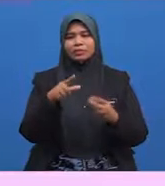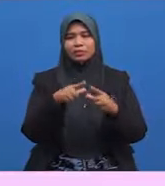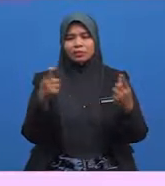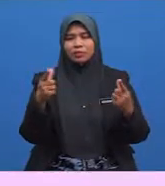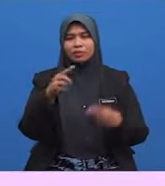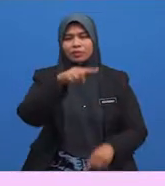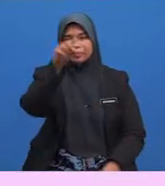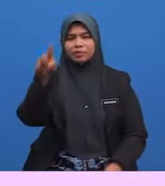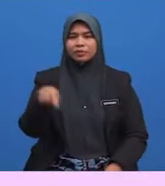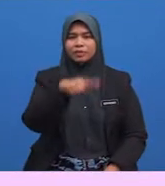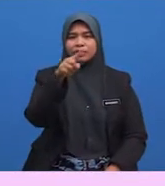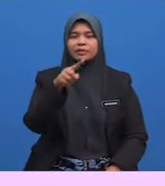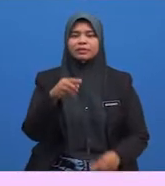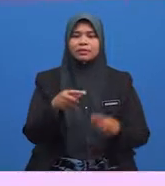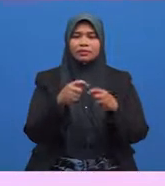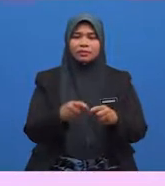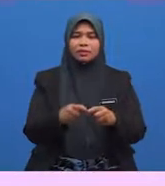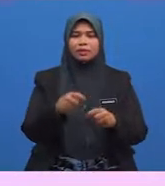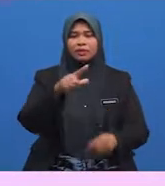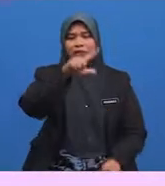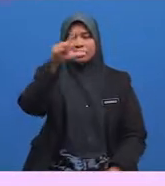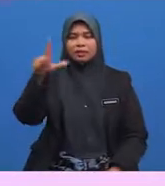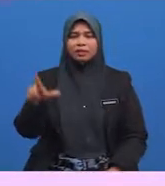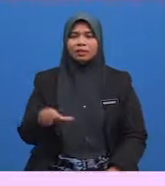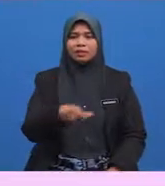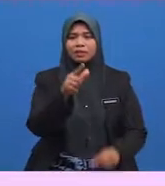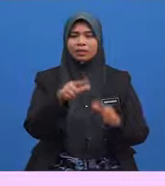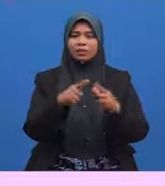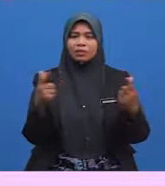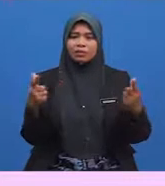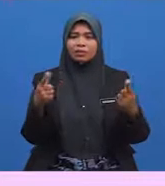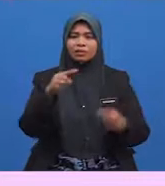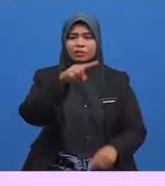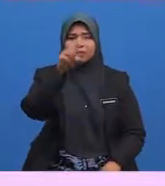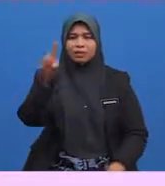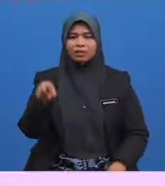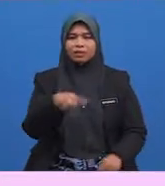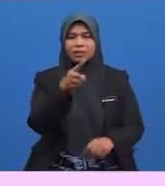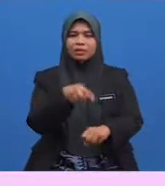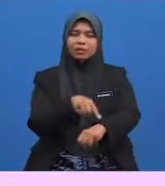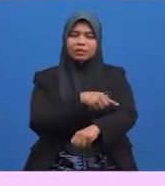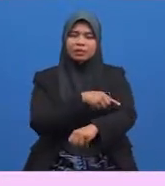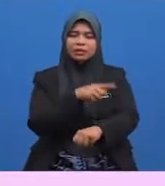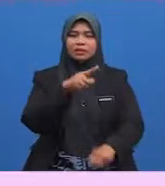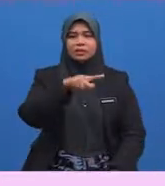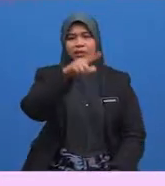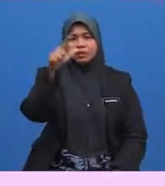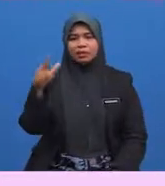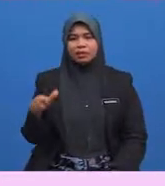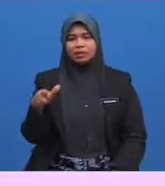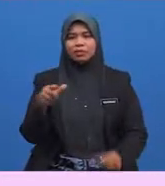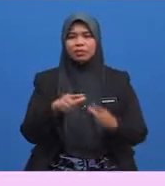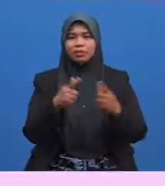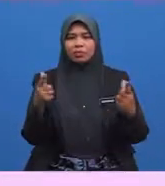Ketiga, menentukan lilitan, luas bulatan, panjang lengkuk, luas